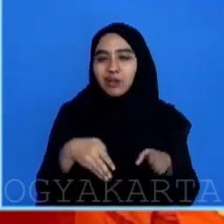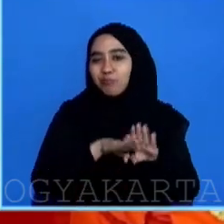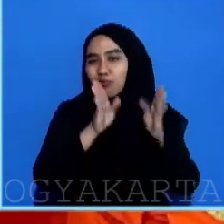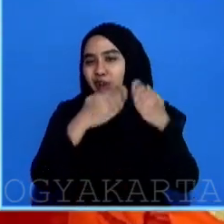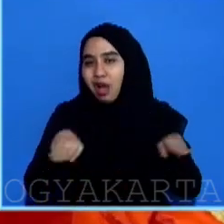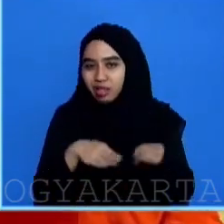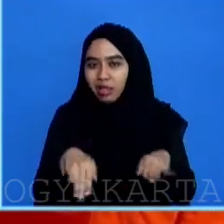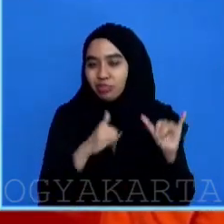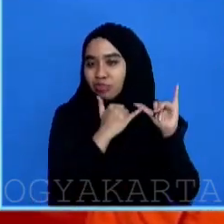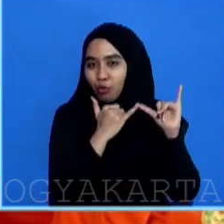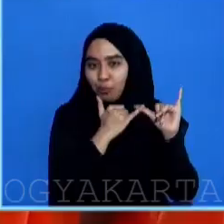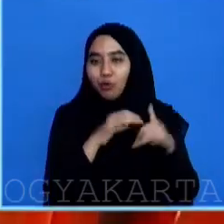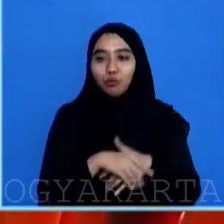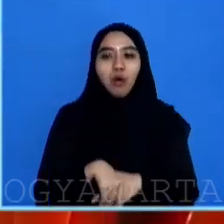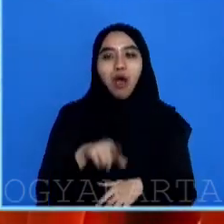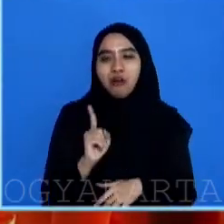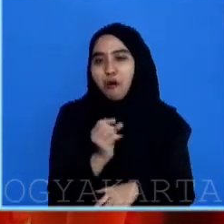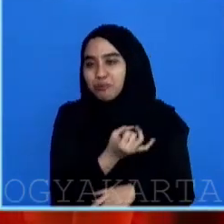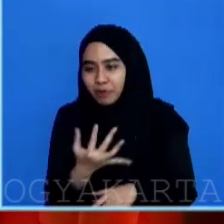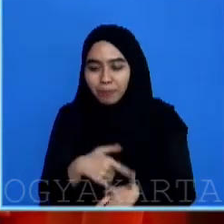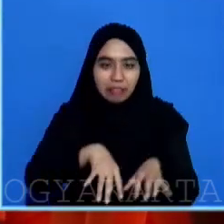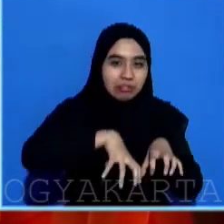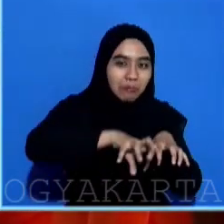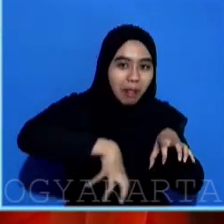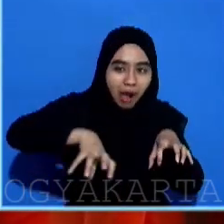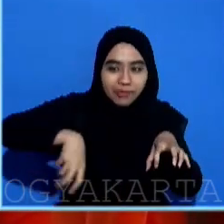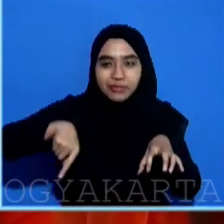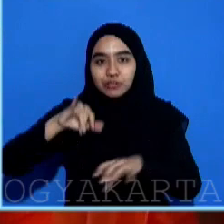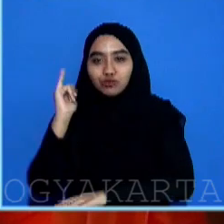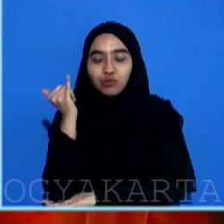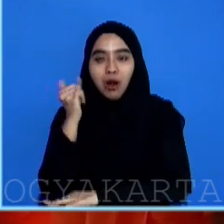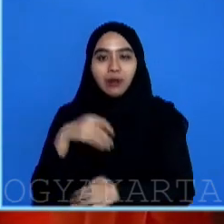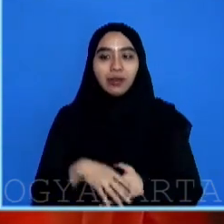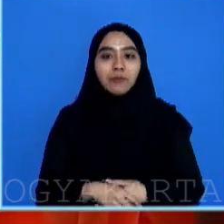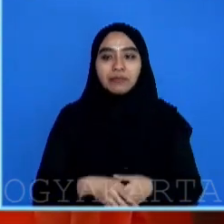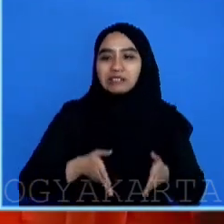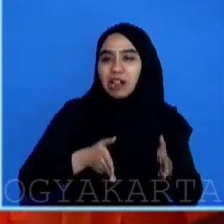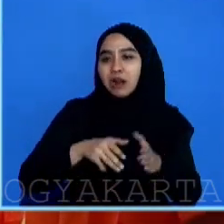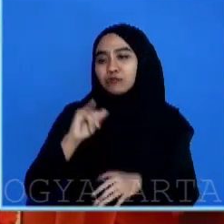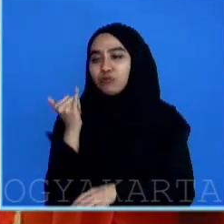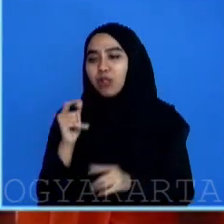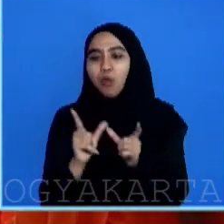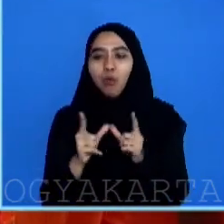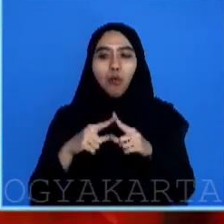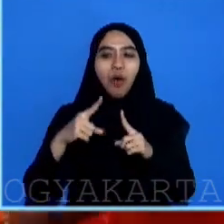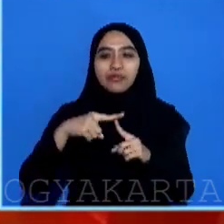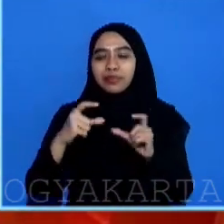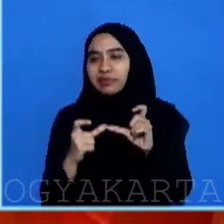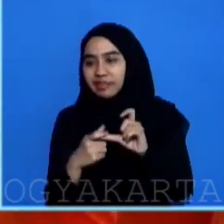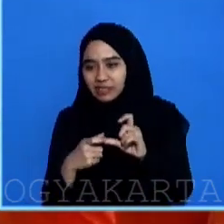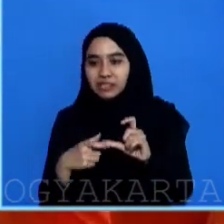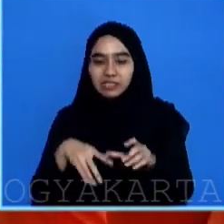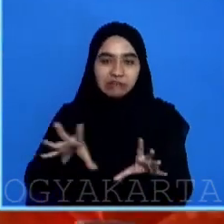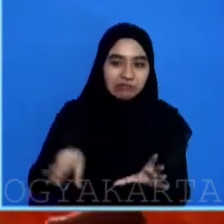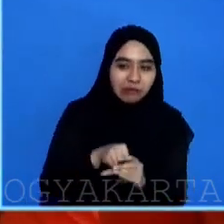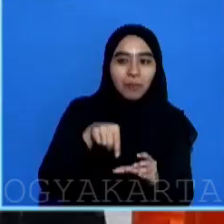menempatkan petugas siaga di Posco induk kantor Basarnas Yogyakarta di Jalan yogjawates dayub Bantul Posco Sar gabungan siaga